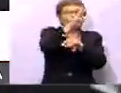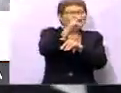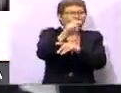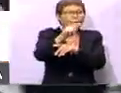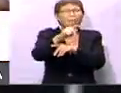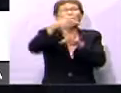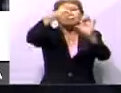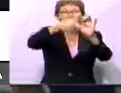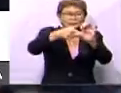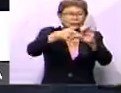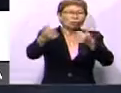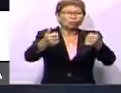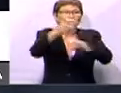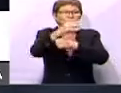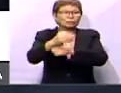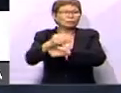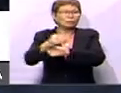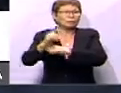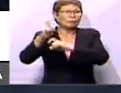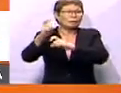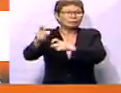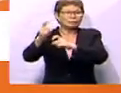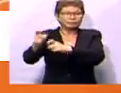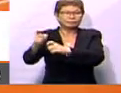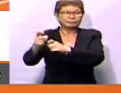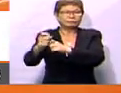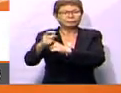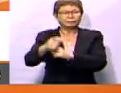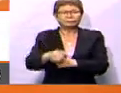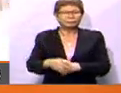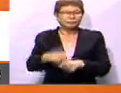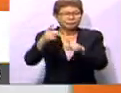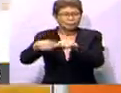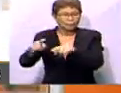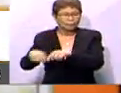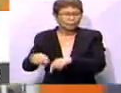Petronas, Oppo bagi menawarkan potongan harga sehingga 90% bagi pelbagai produk.